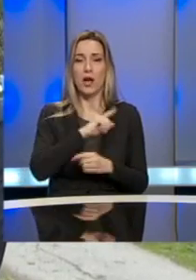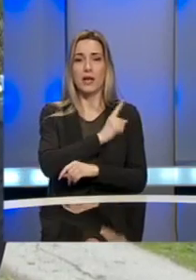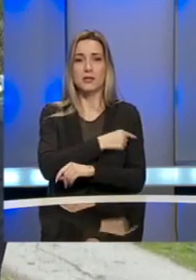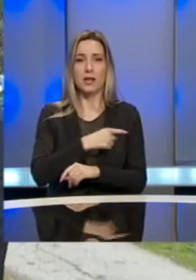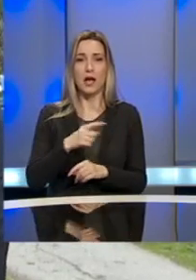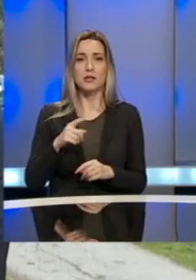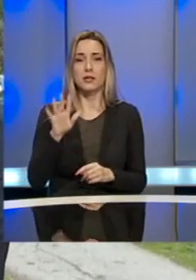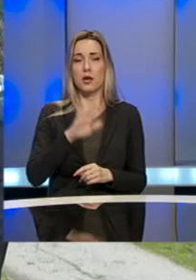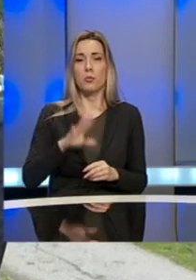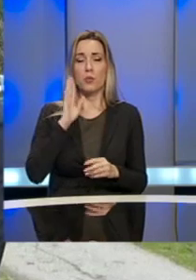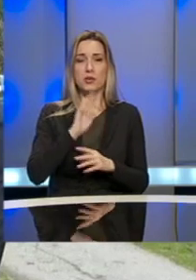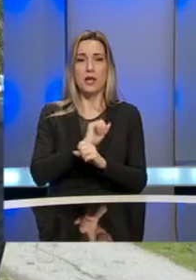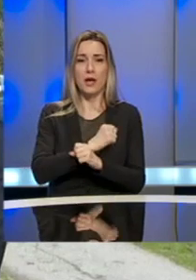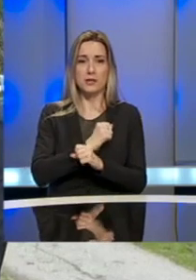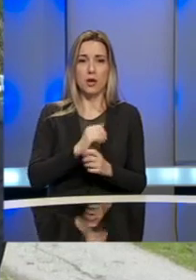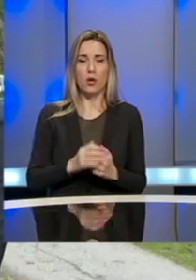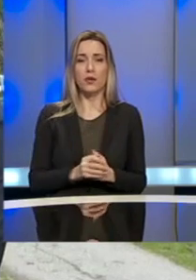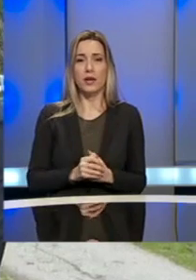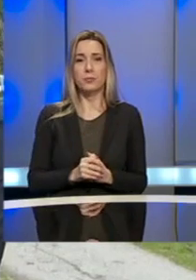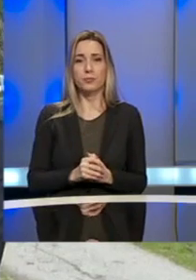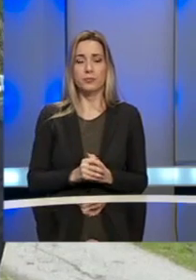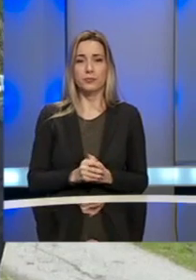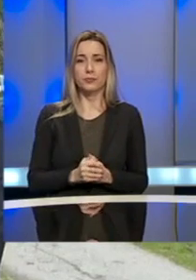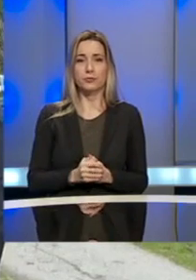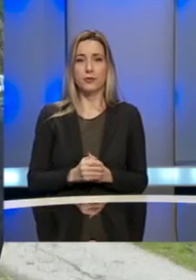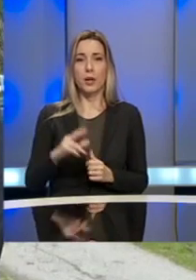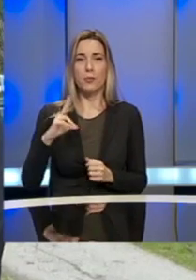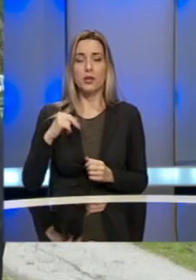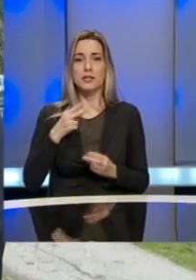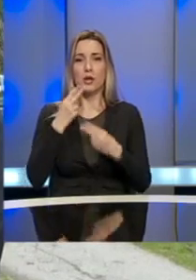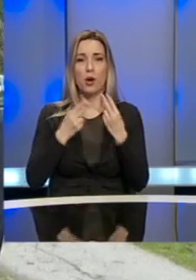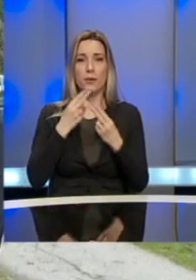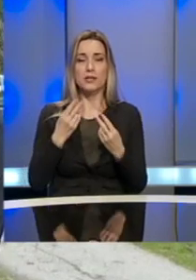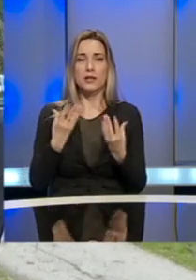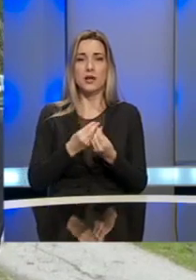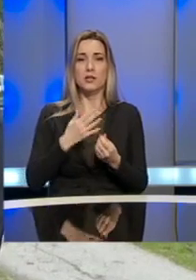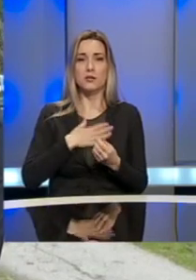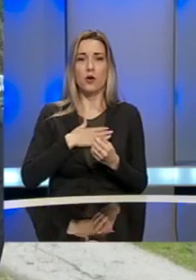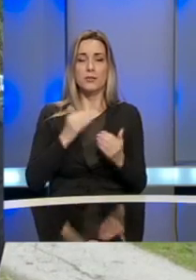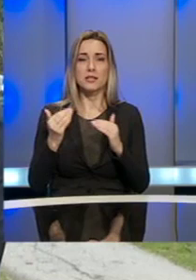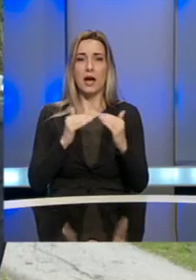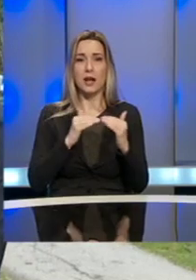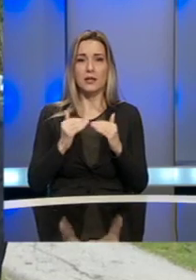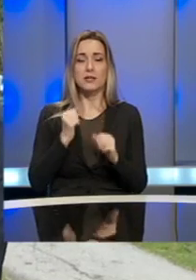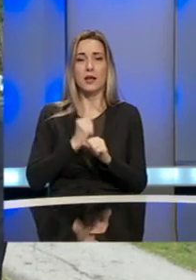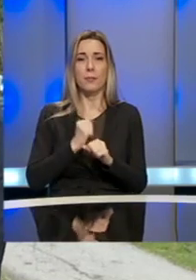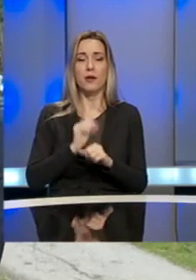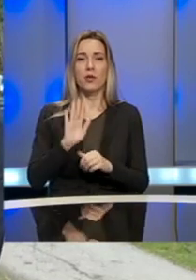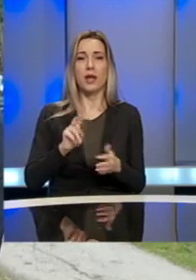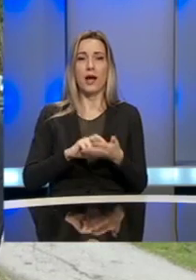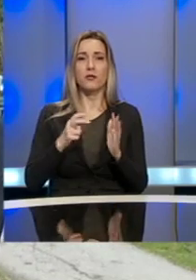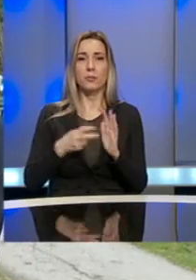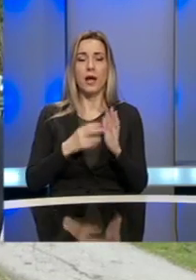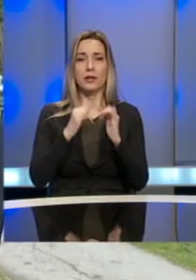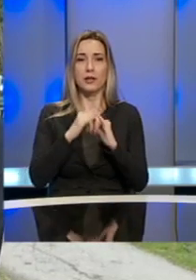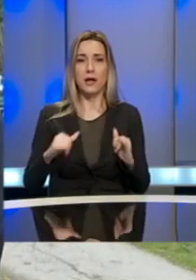ne samo Federacije, nego cijele Bosne i Hercegovine, policijski komesar zajedno sa svojim saradnicima je napravio takav plan rada